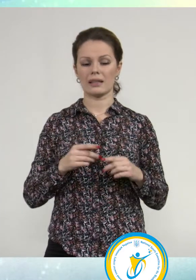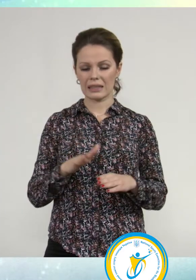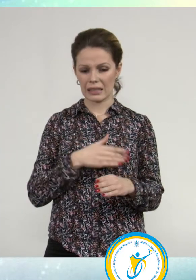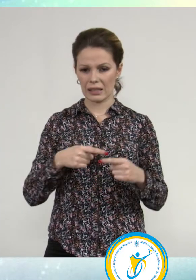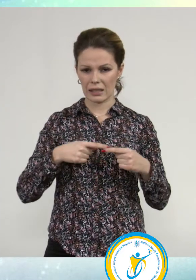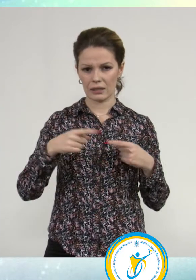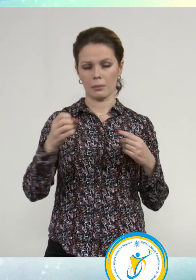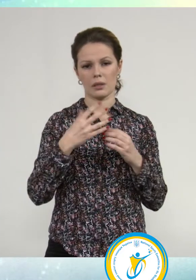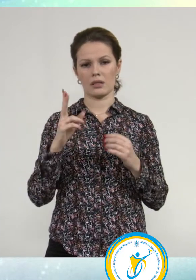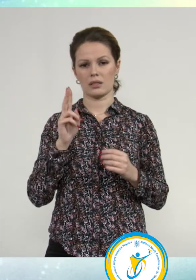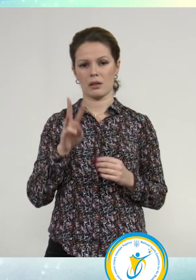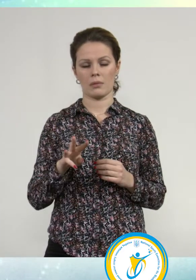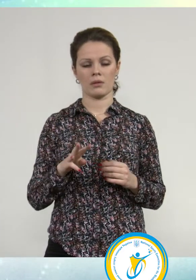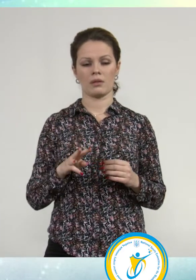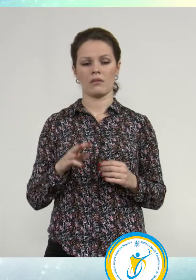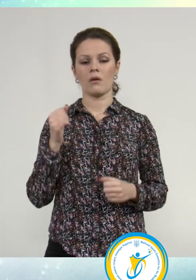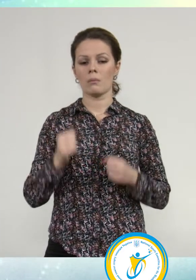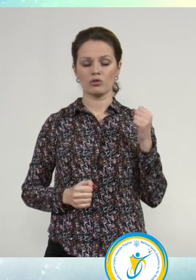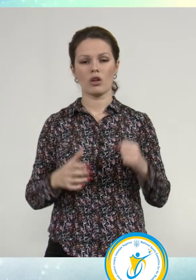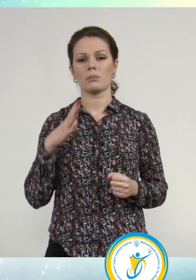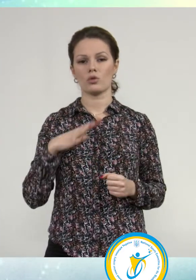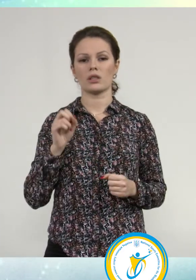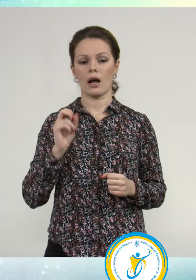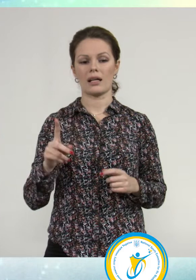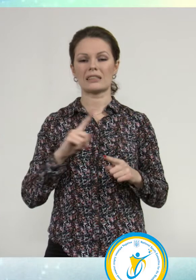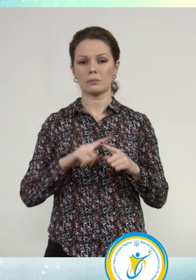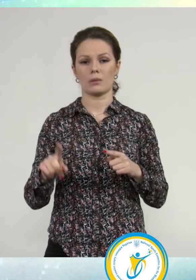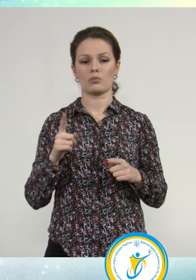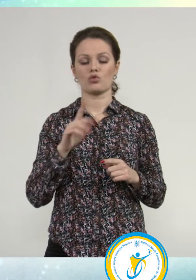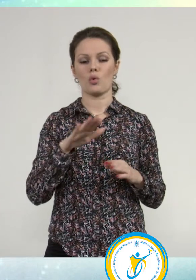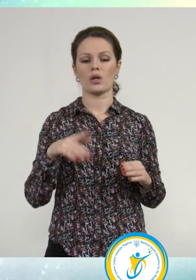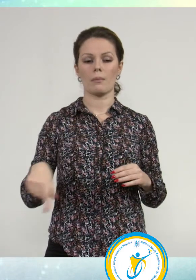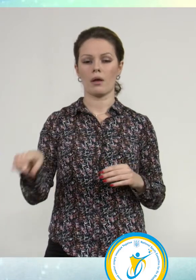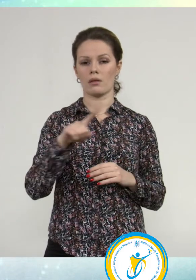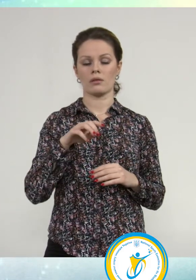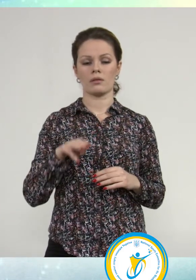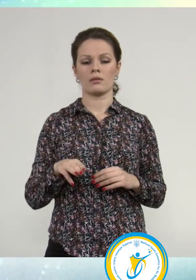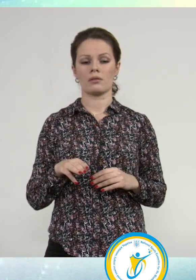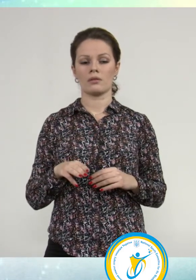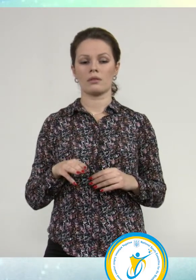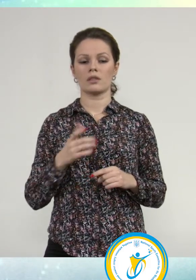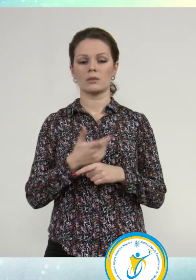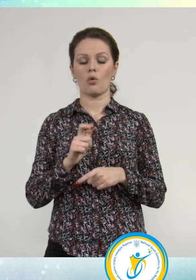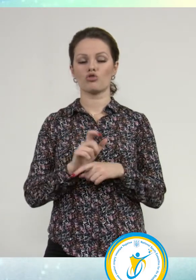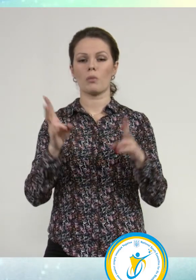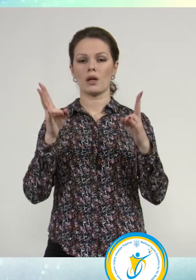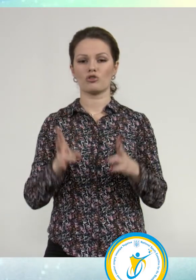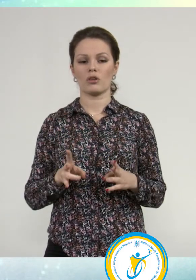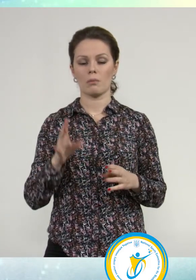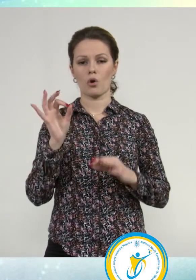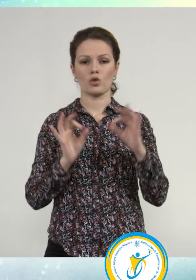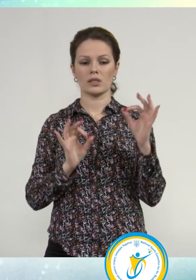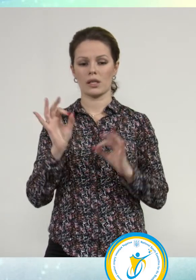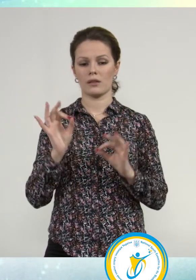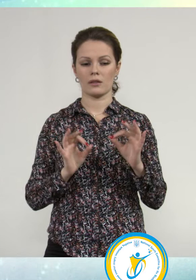длинна гонка 15 кілометрів. Ну, біжати її приходиться як спринт, так як у ребят з більшим пораженням